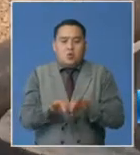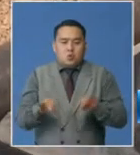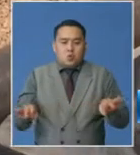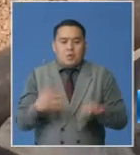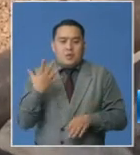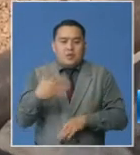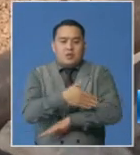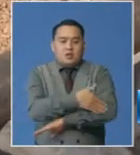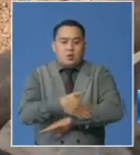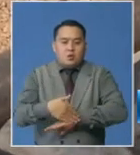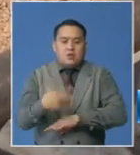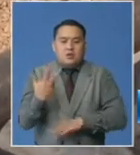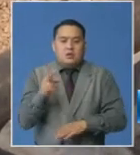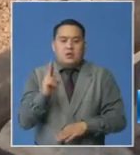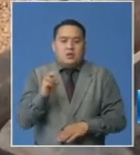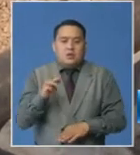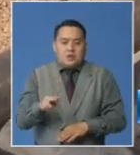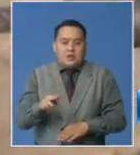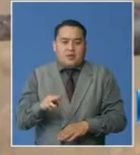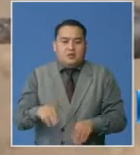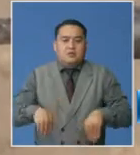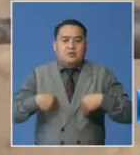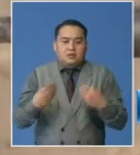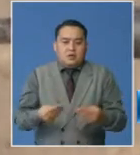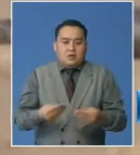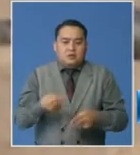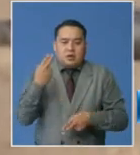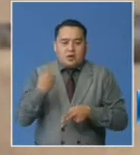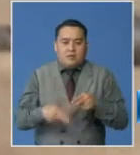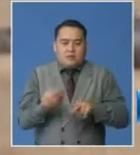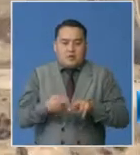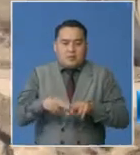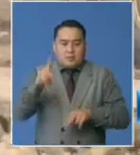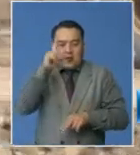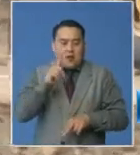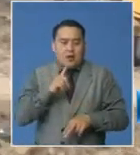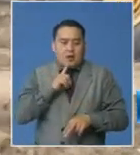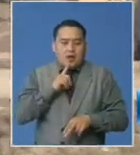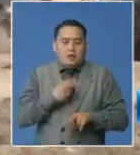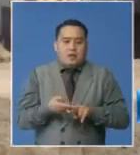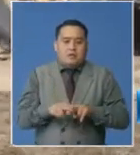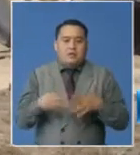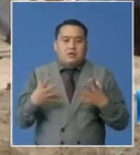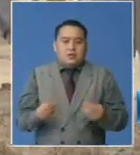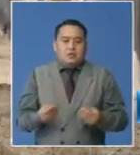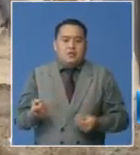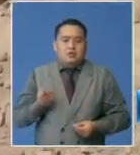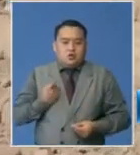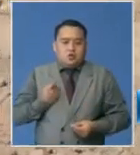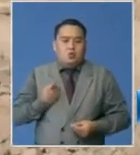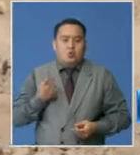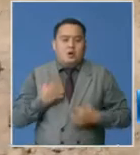5 улицах длиной в 3 километра. Срок сдачи уже практически в этом месяце. Этого дня каракумцы ждут с